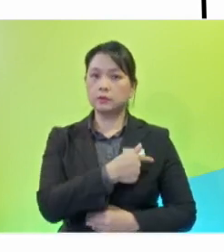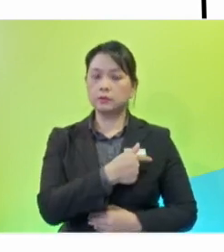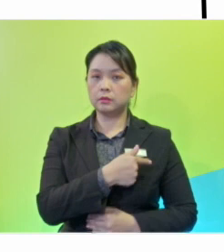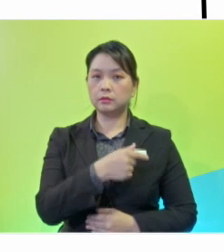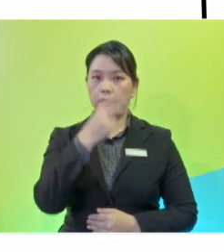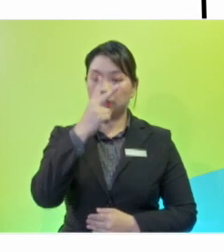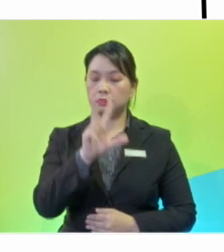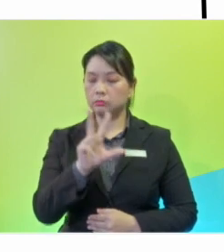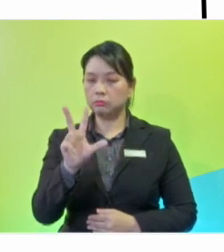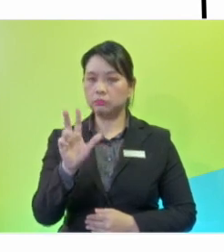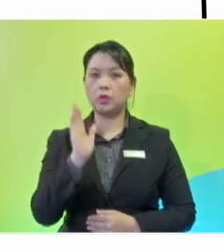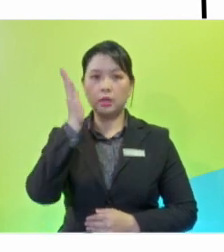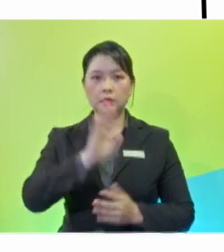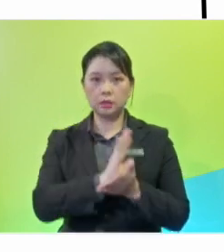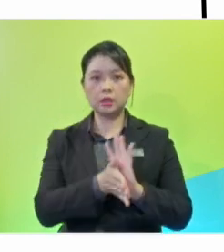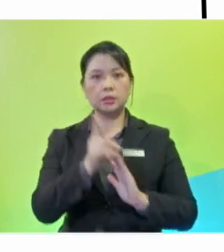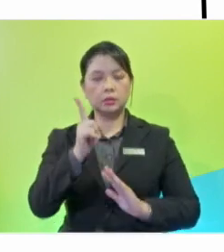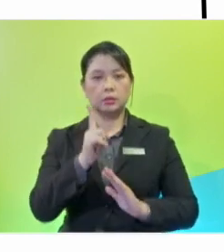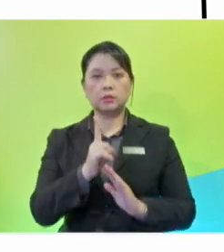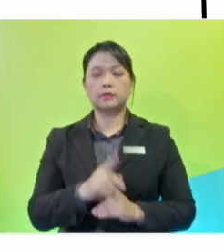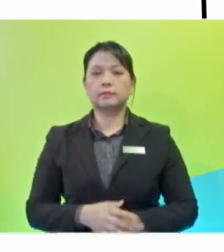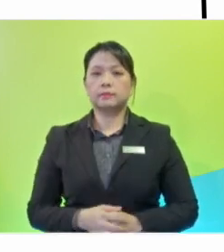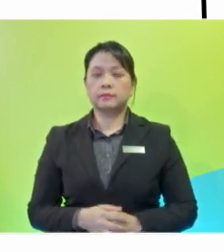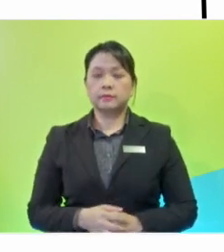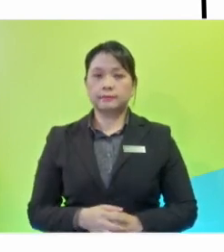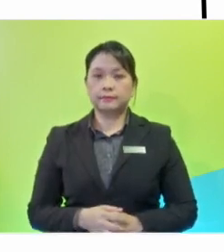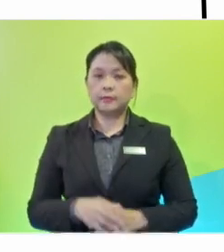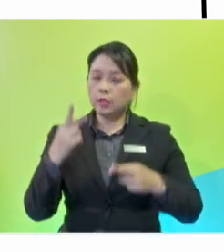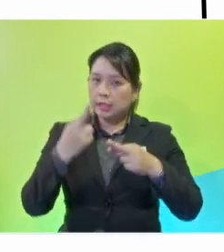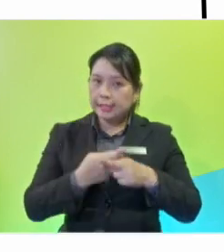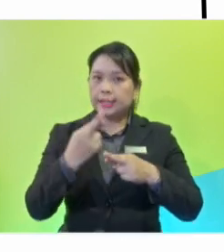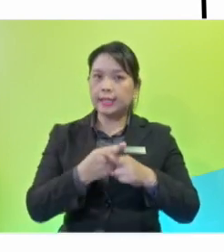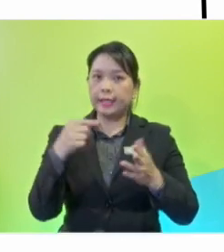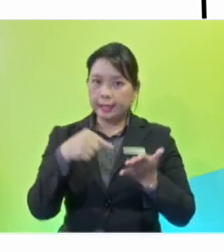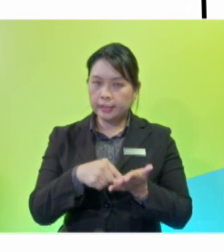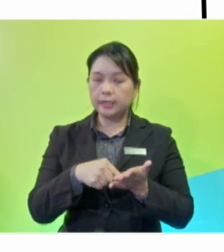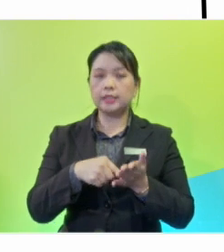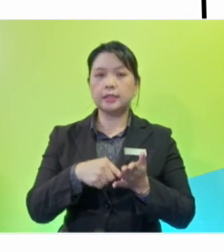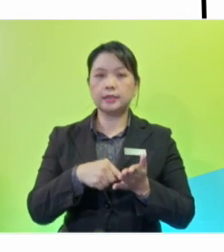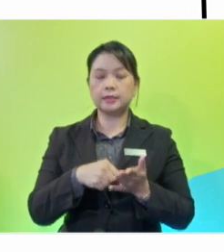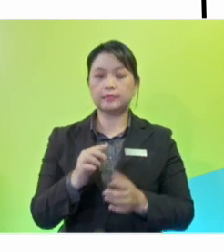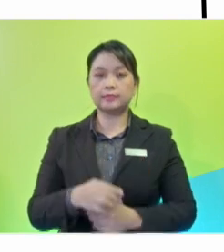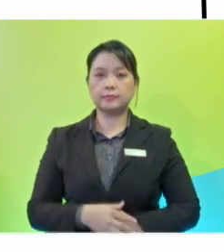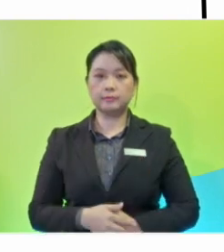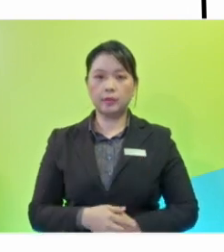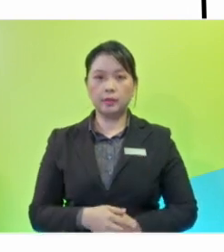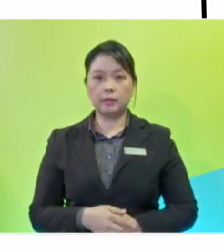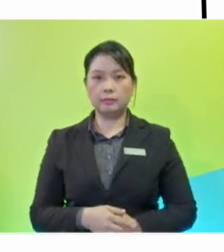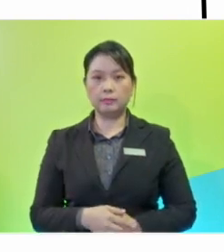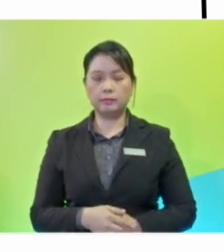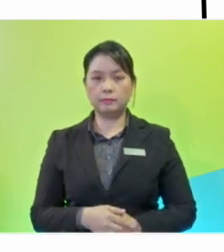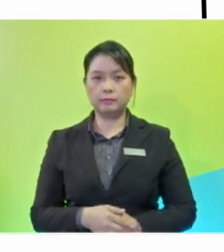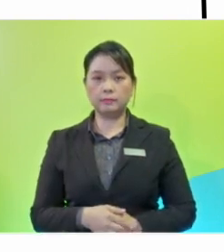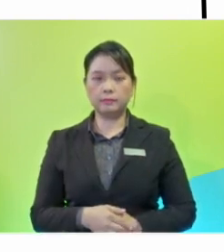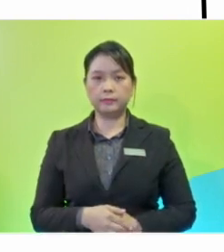xs1 maka kita memudahkan lagi kita punya apa ungkapan ataupun kita